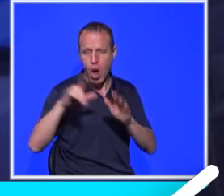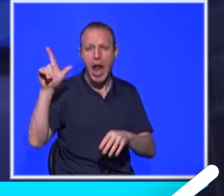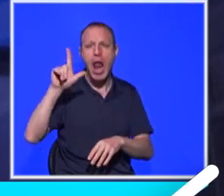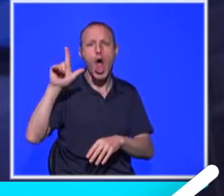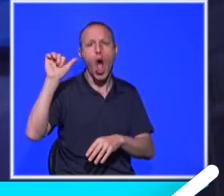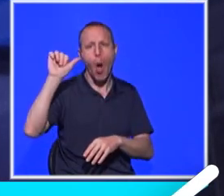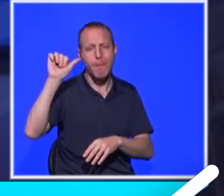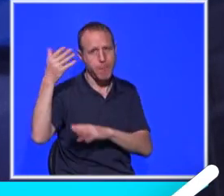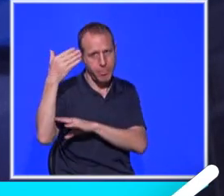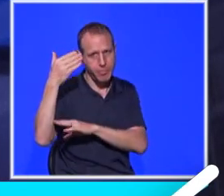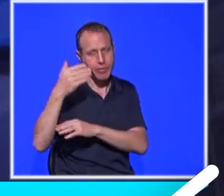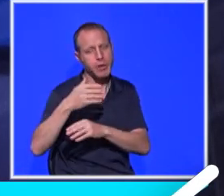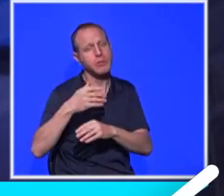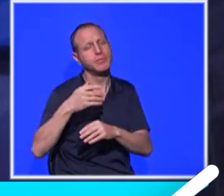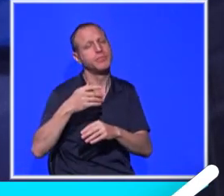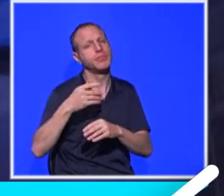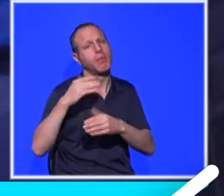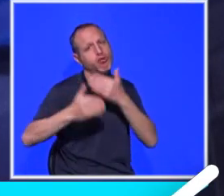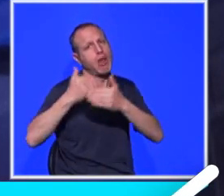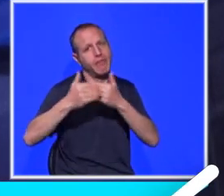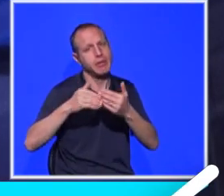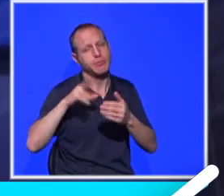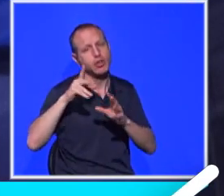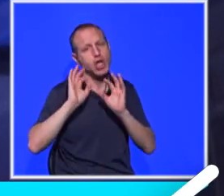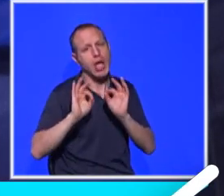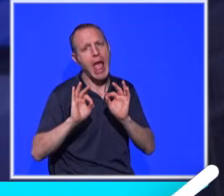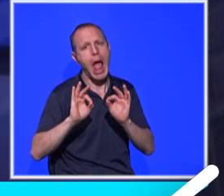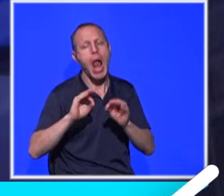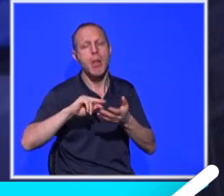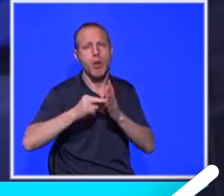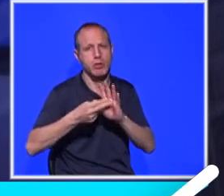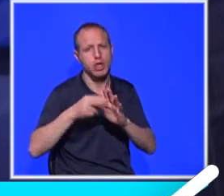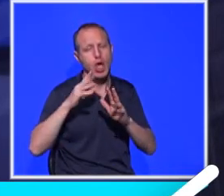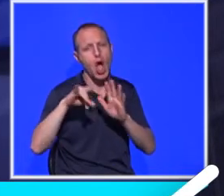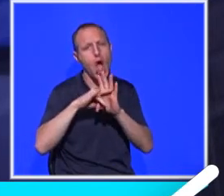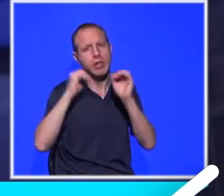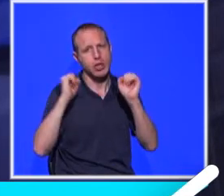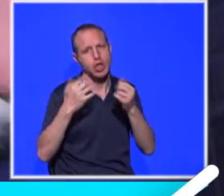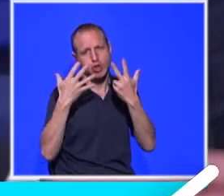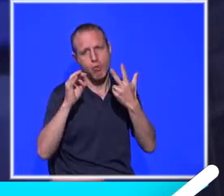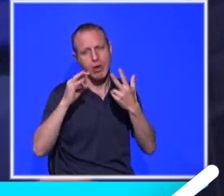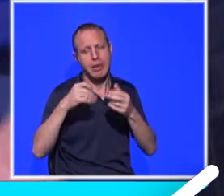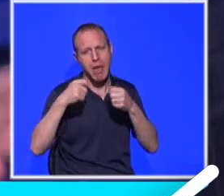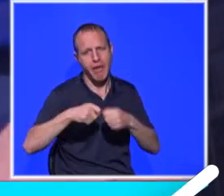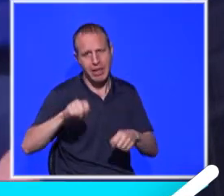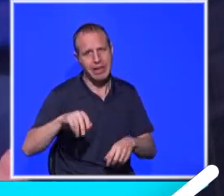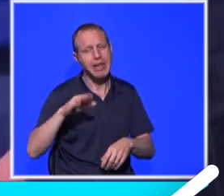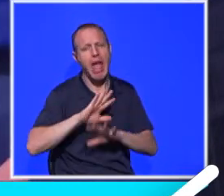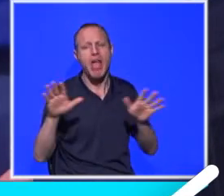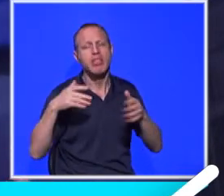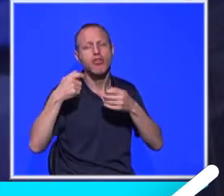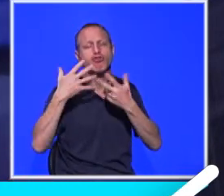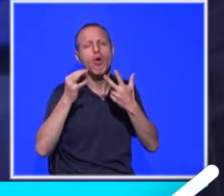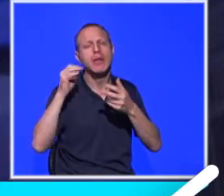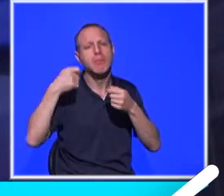כאלו ואחרים, כי יש גם ריאל פוליטיק. חוק יסוד זה 80 חברי כנסת. אין 80 חברי כנסת, כנראה גם לשר לא יהיו 80